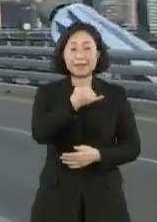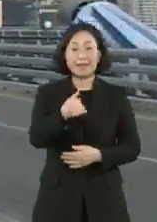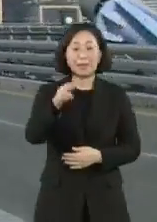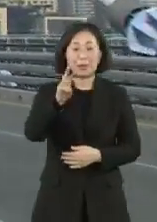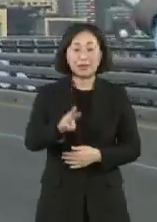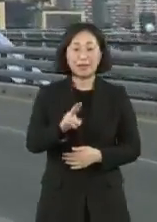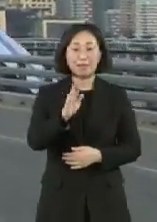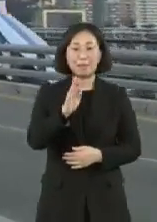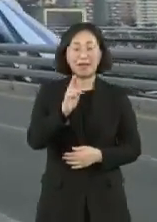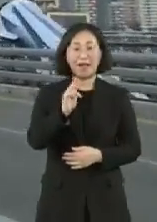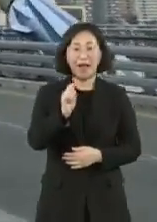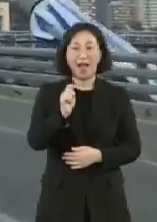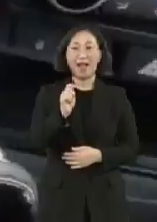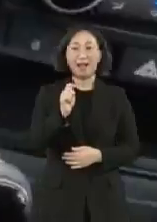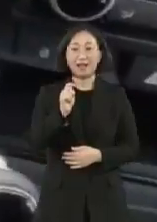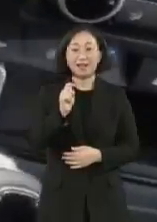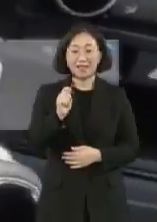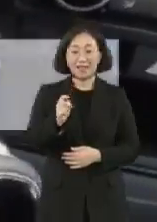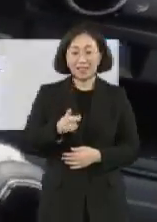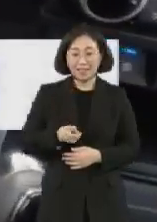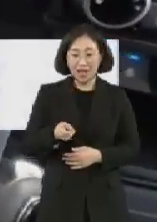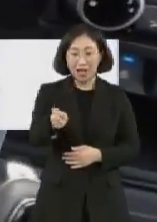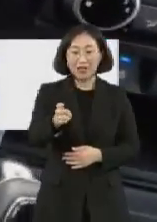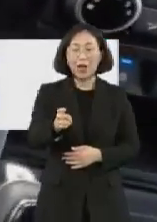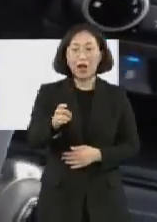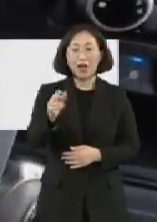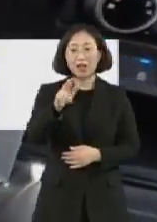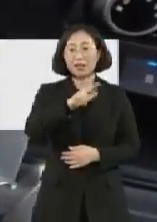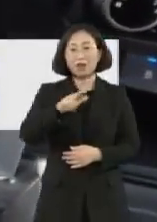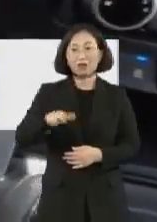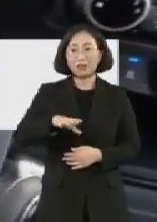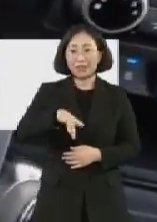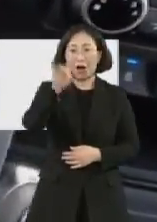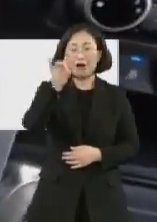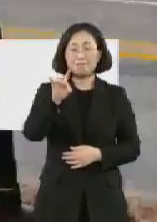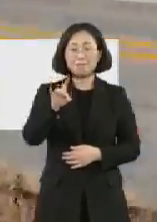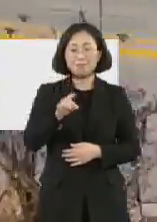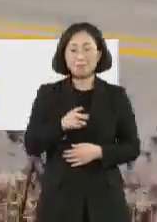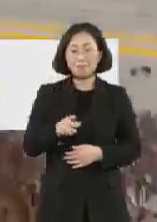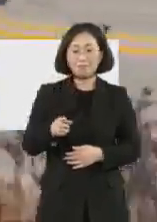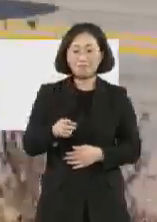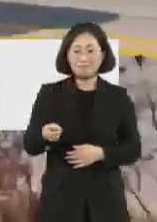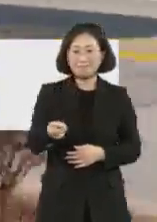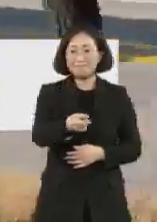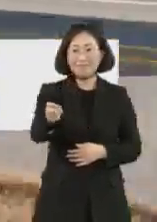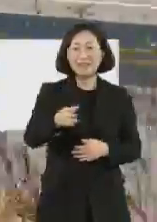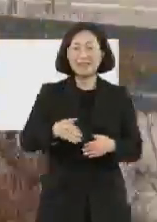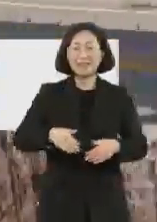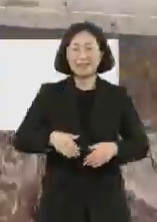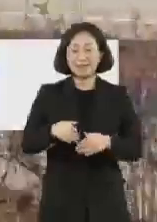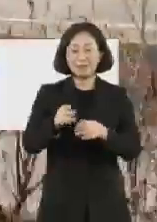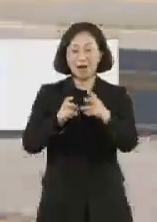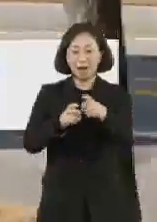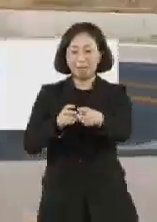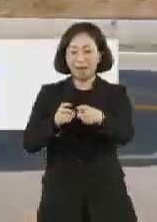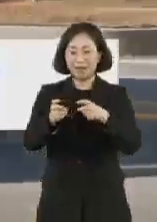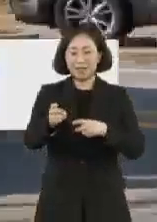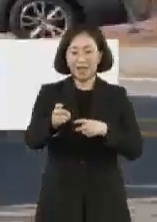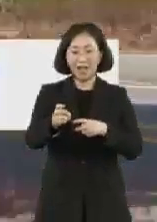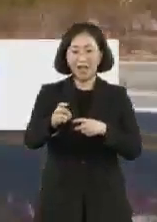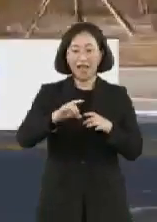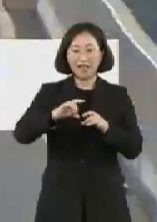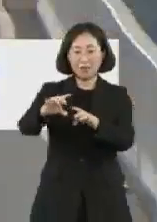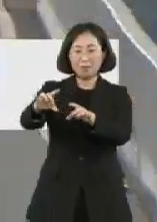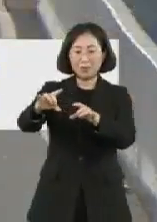세종시 BRT 전용 도로에 국내 최초로 자율주행 버스 운행이 시작됐습니다. 앞뒤차 또 주변 인프라와 서로